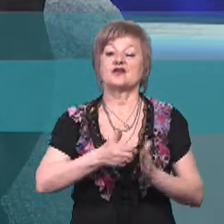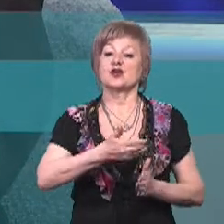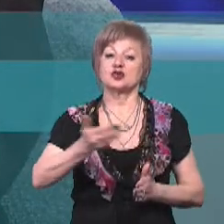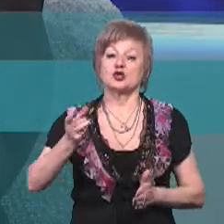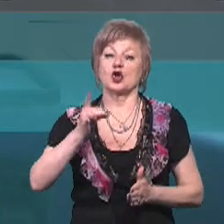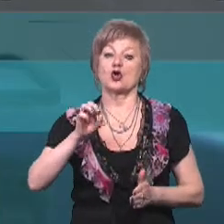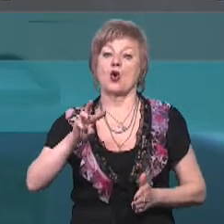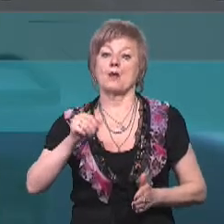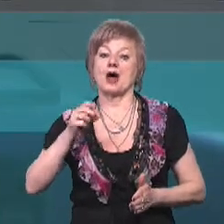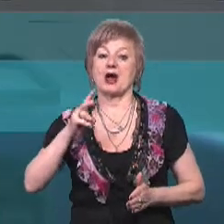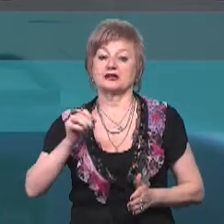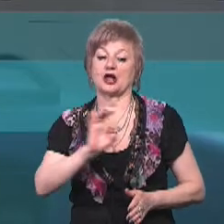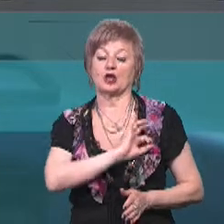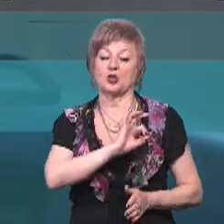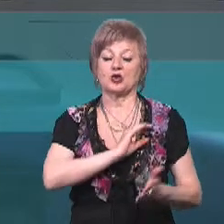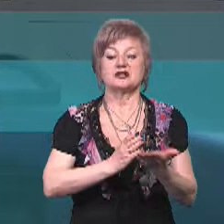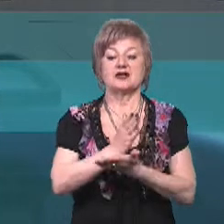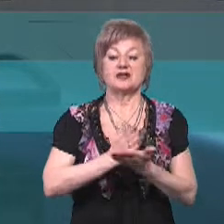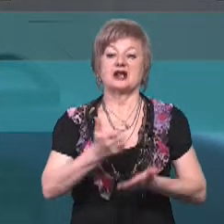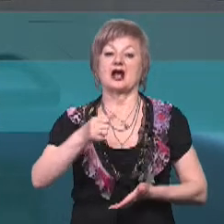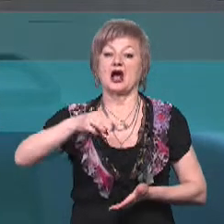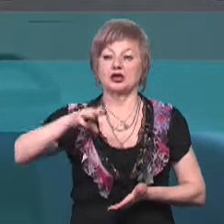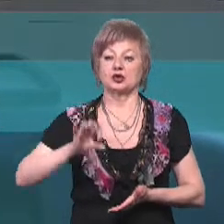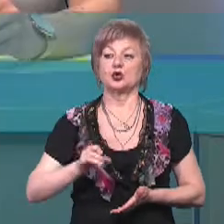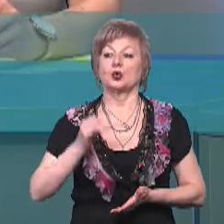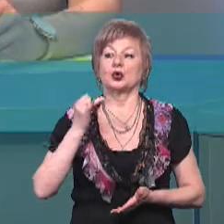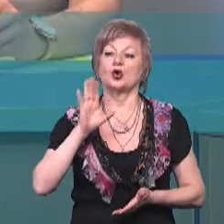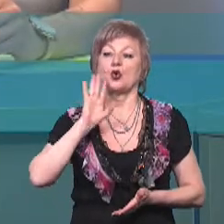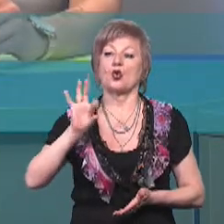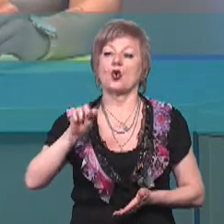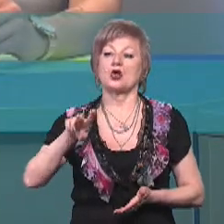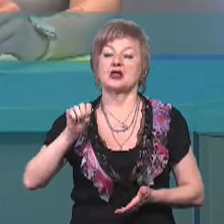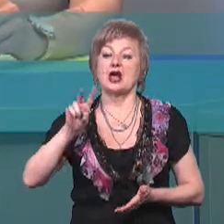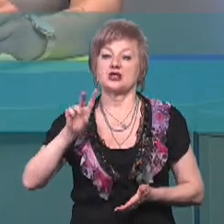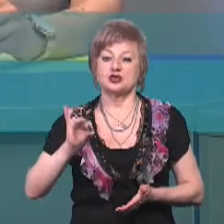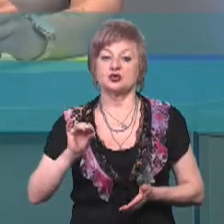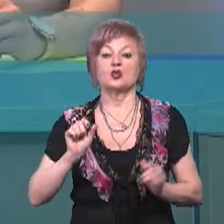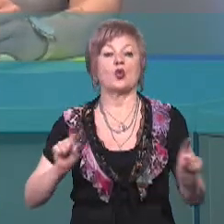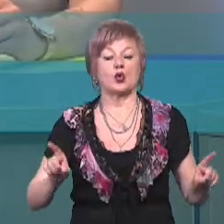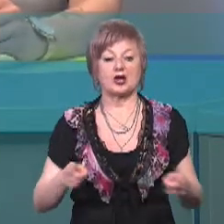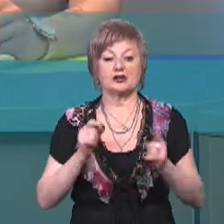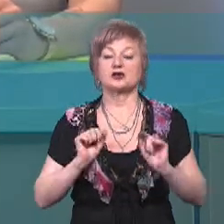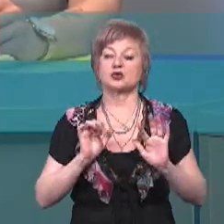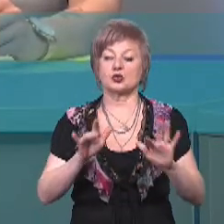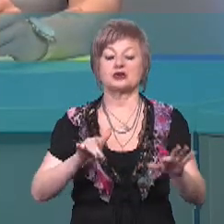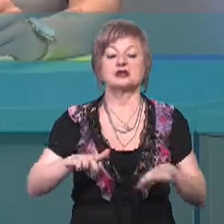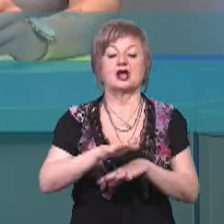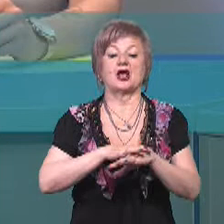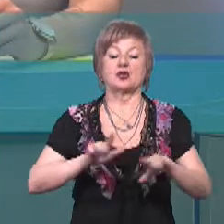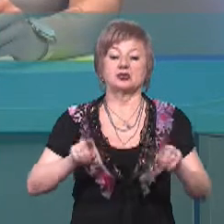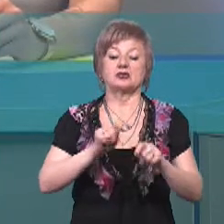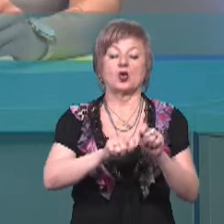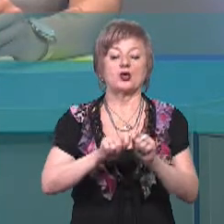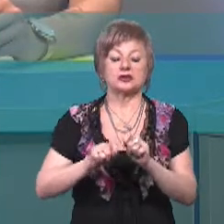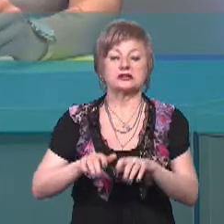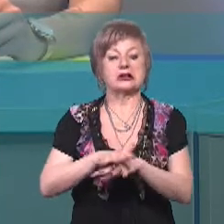Романа Храбського, юриста та ветерана АТО, та Олесю Єсіну, співорганізаторку акції та регіональну координаторку